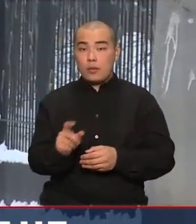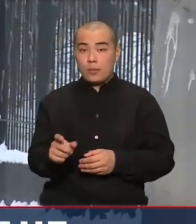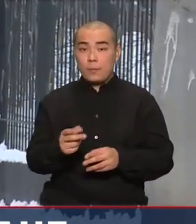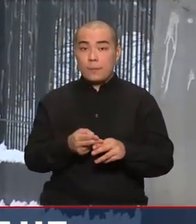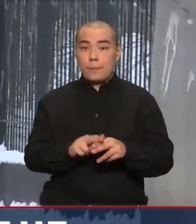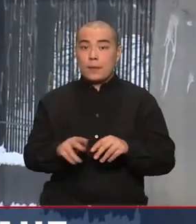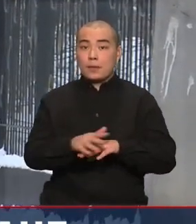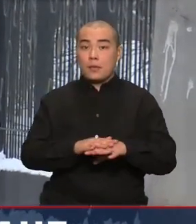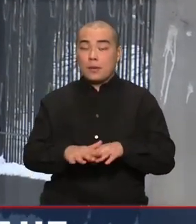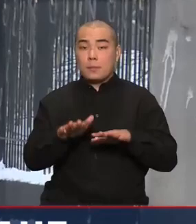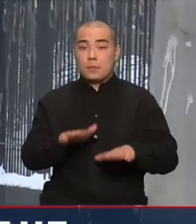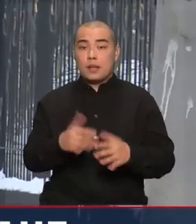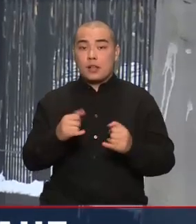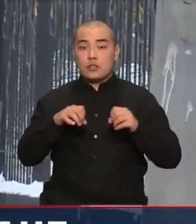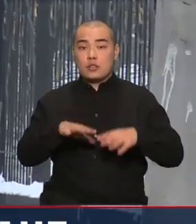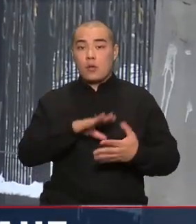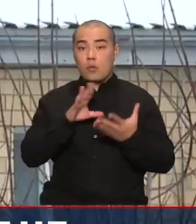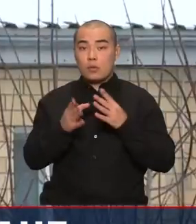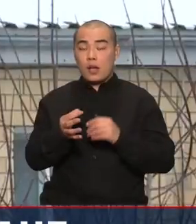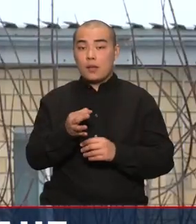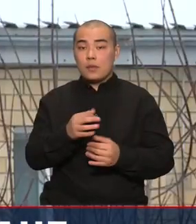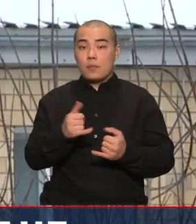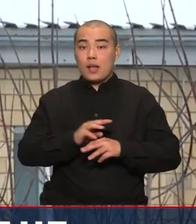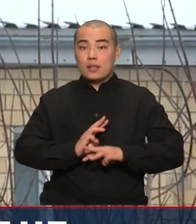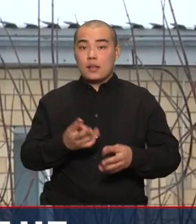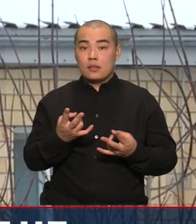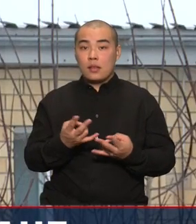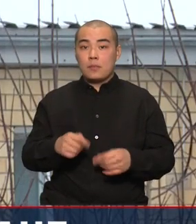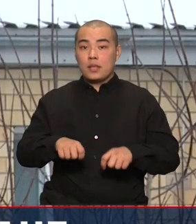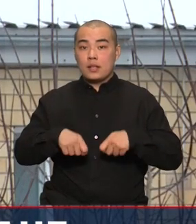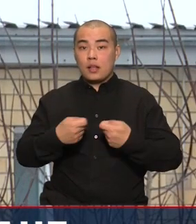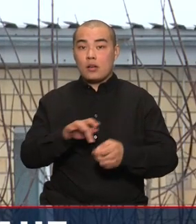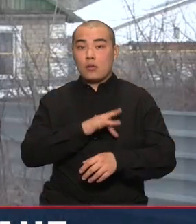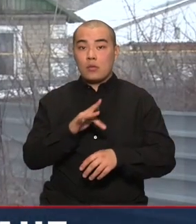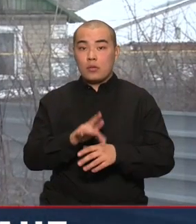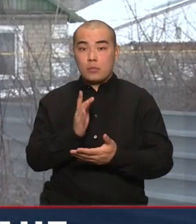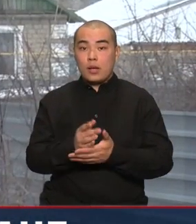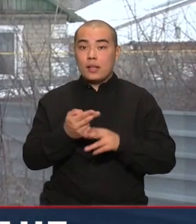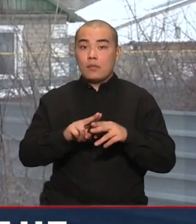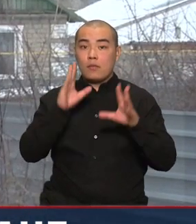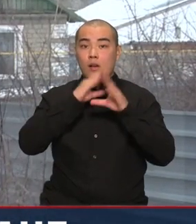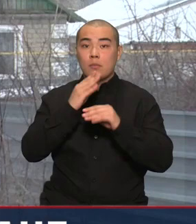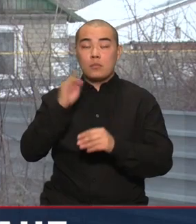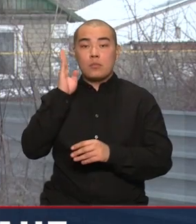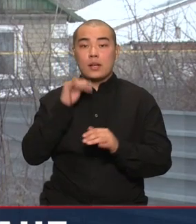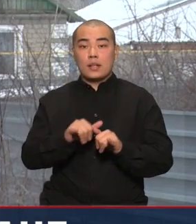Таким населенным пунктам по решению областных маслихатов можно придать статус города. И это будет способствовать их